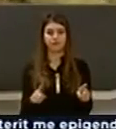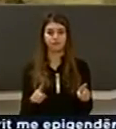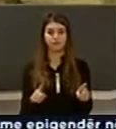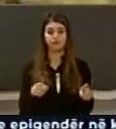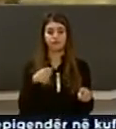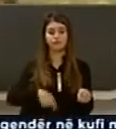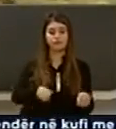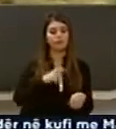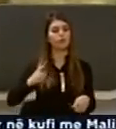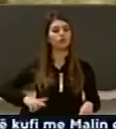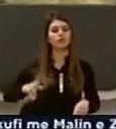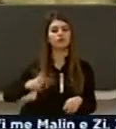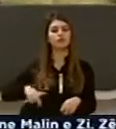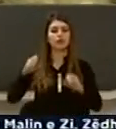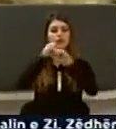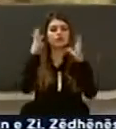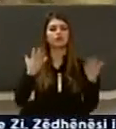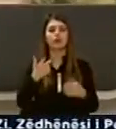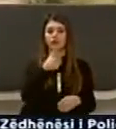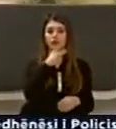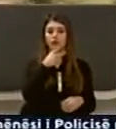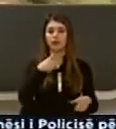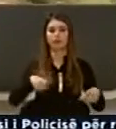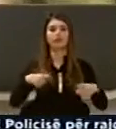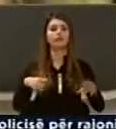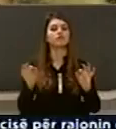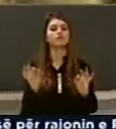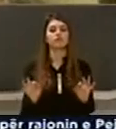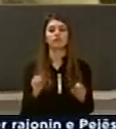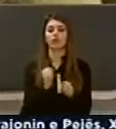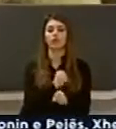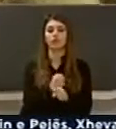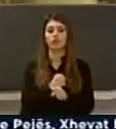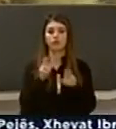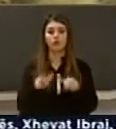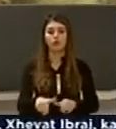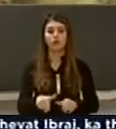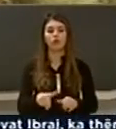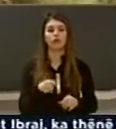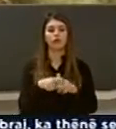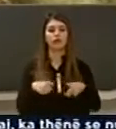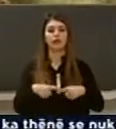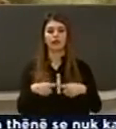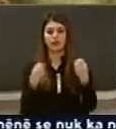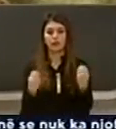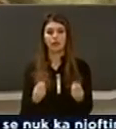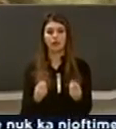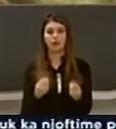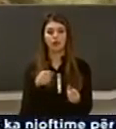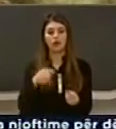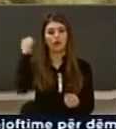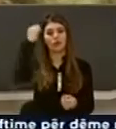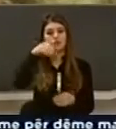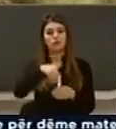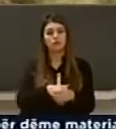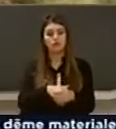të vendit është të jetojmë në një vend ku ndihem të sigurt, ku mund të punojmë e të jetojmë me dignitet. Do të thotë një Kosovë ku luftohet